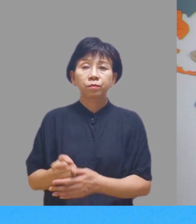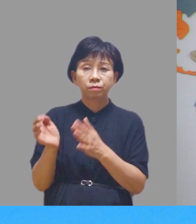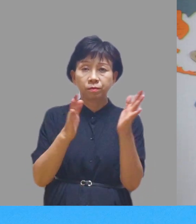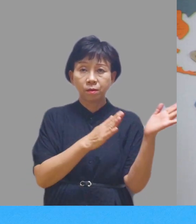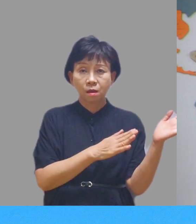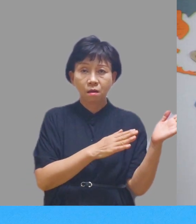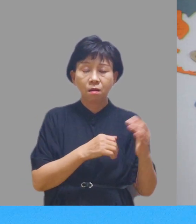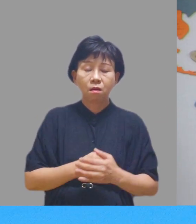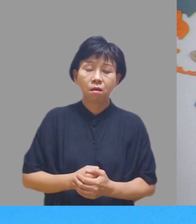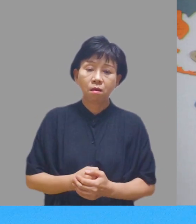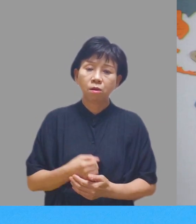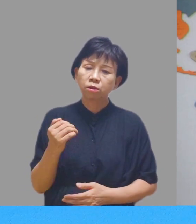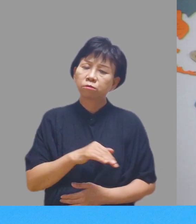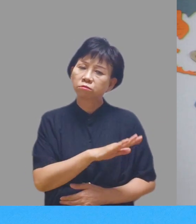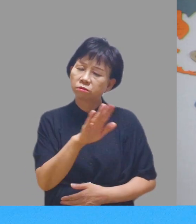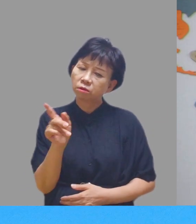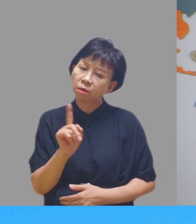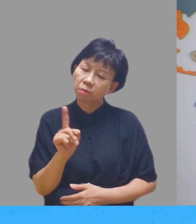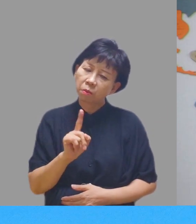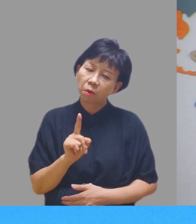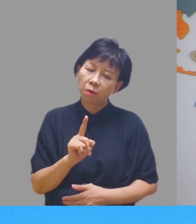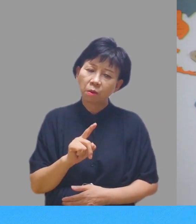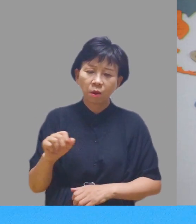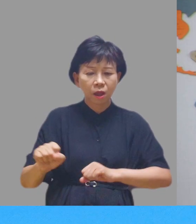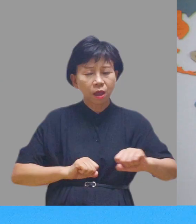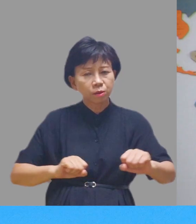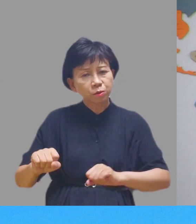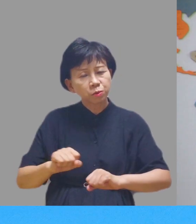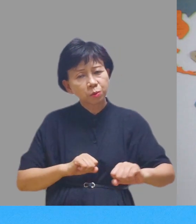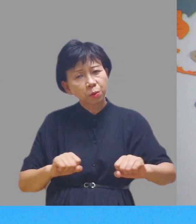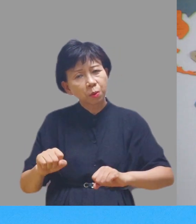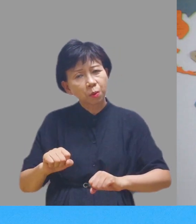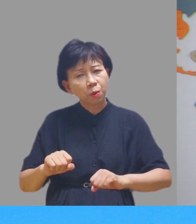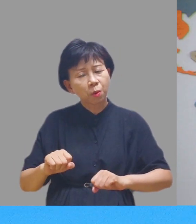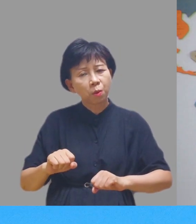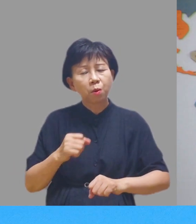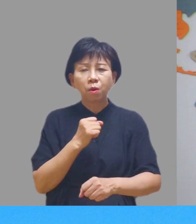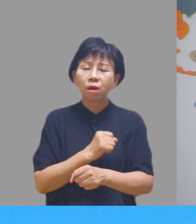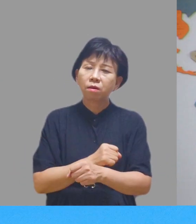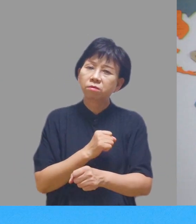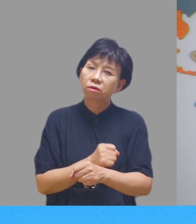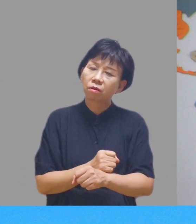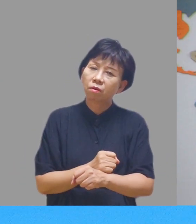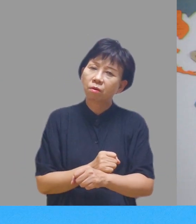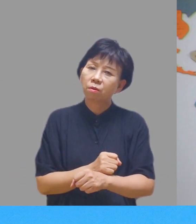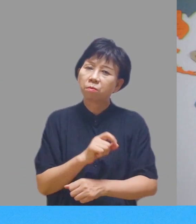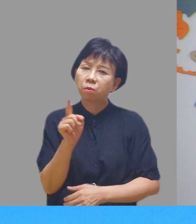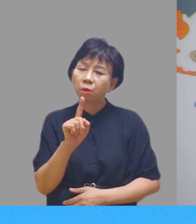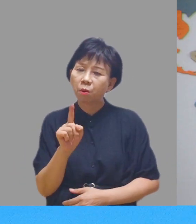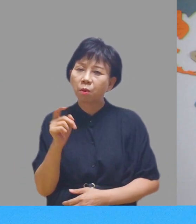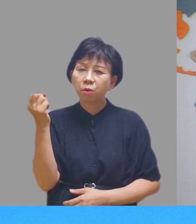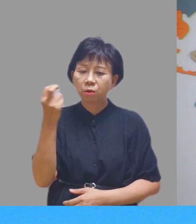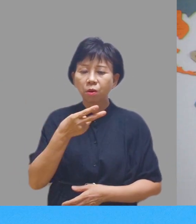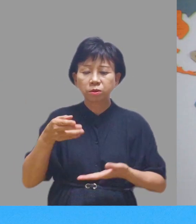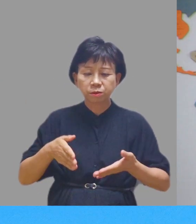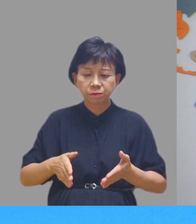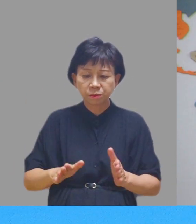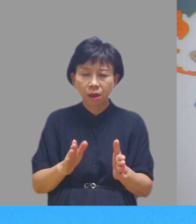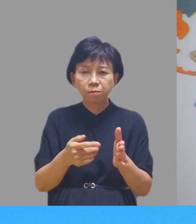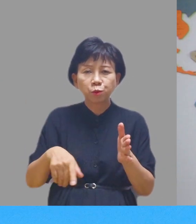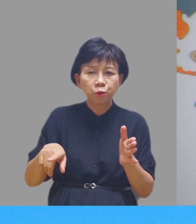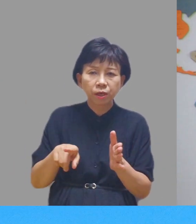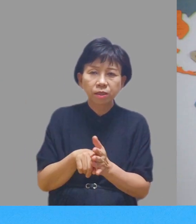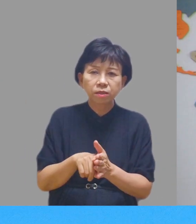우리가 뭔가는 좀 한 거 있지 않을까라는 생각이에요. 우리가 거듭남에서 한 유일한